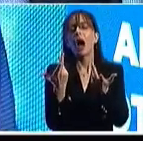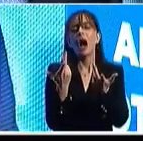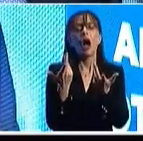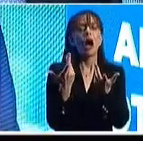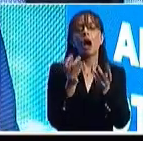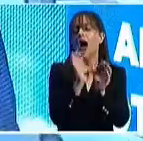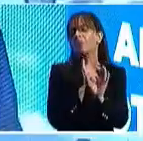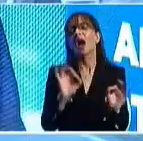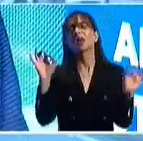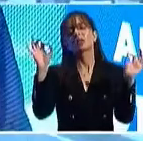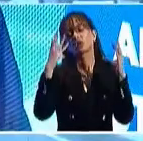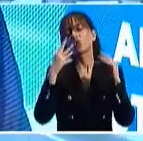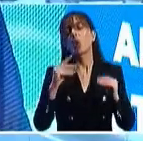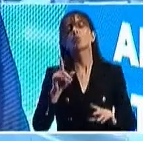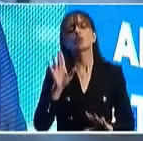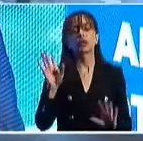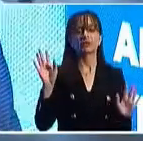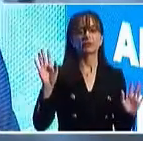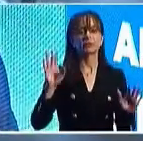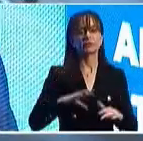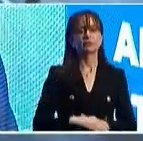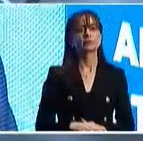otopark yapacağız ve